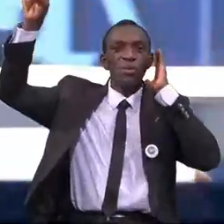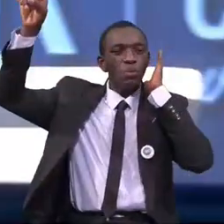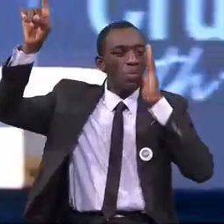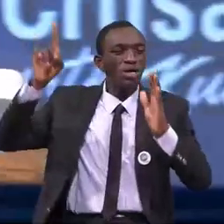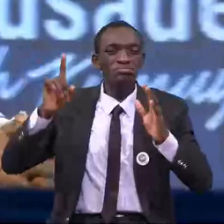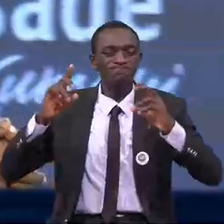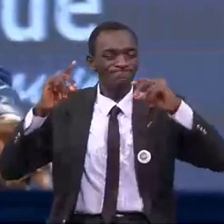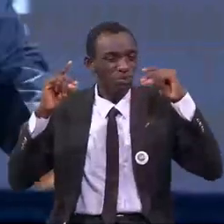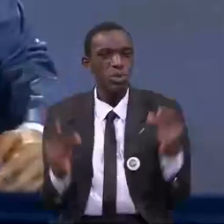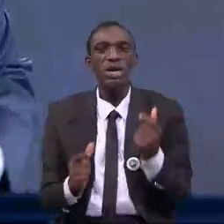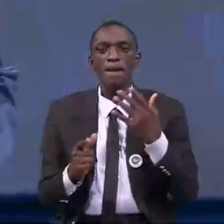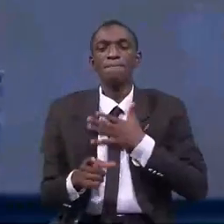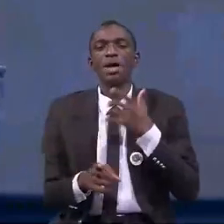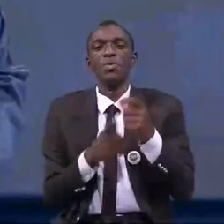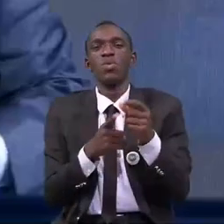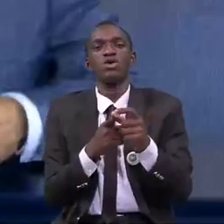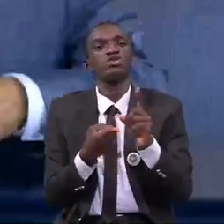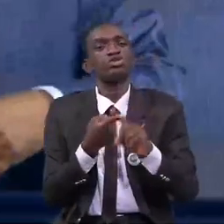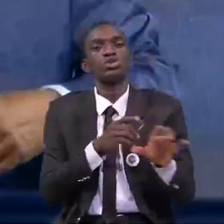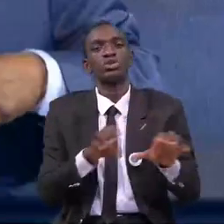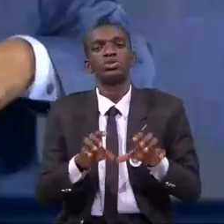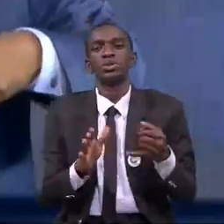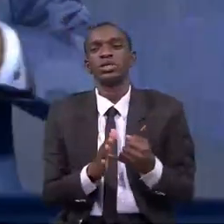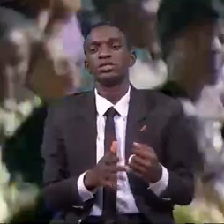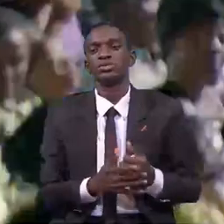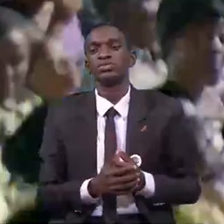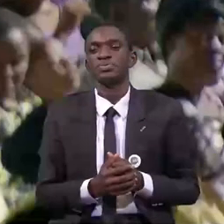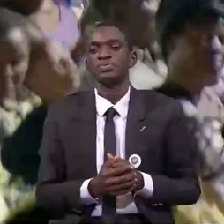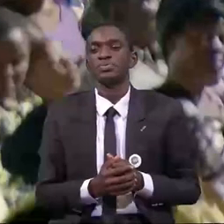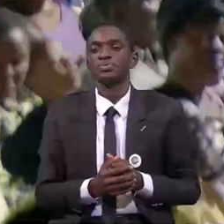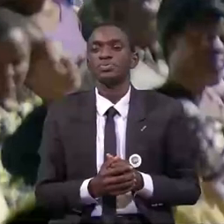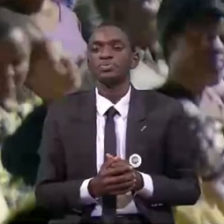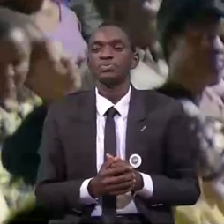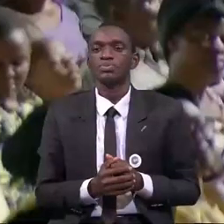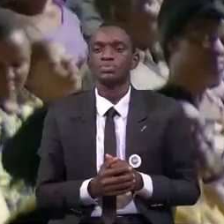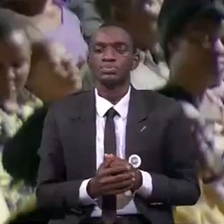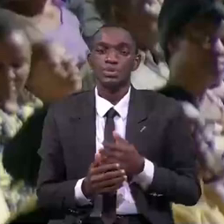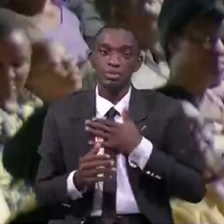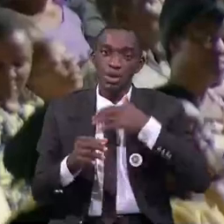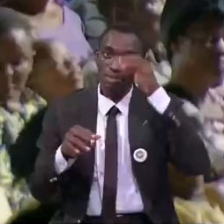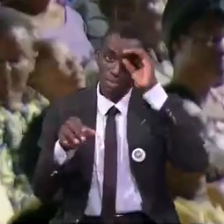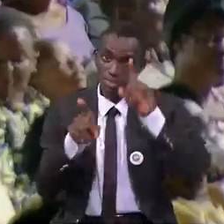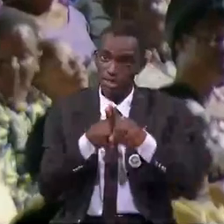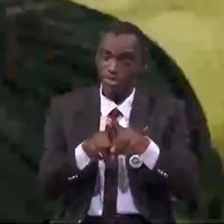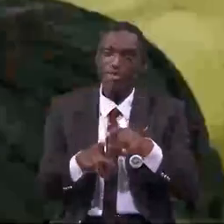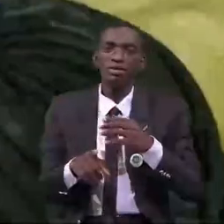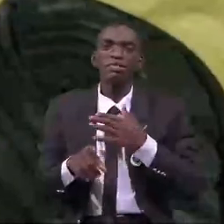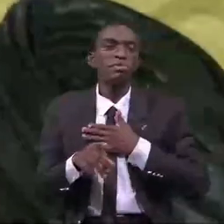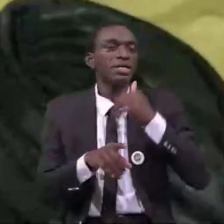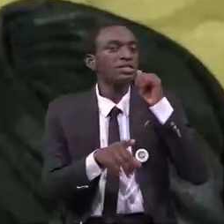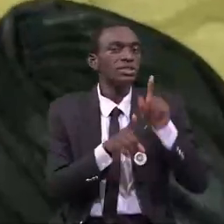vie quand je vais sur ma parole pour l'exécuter frères